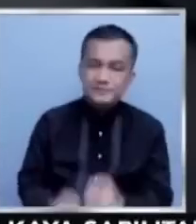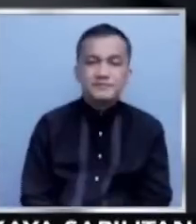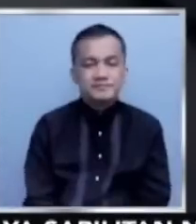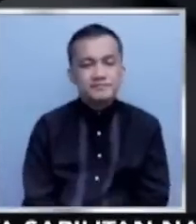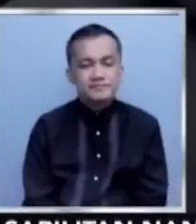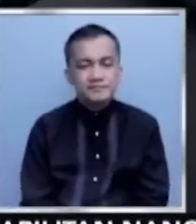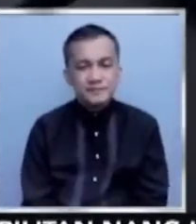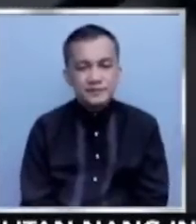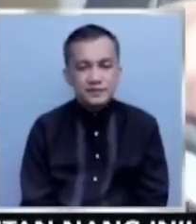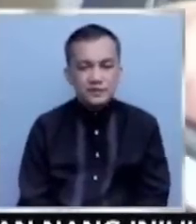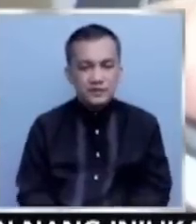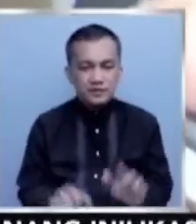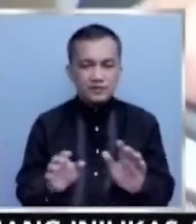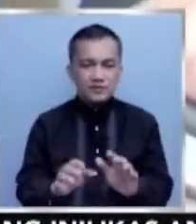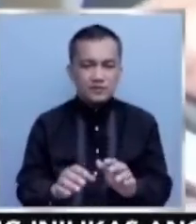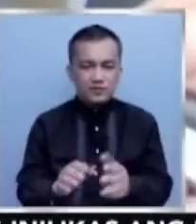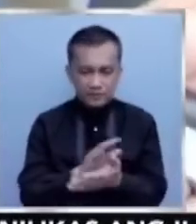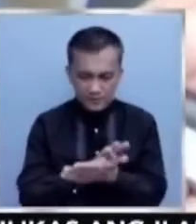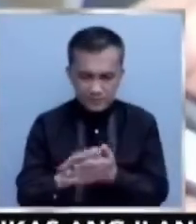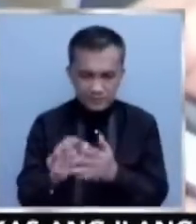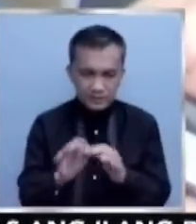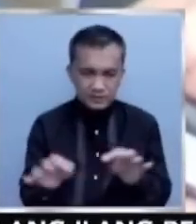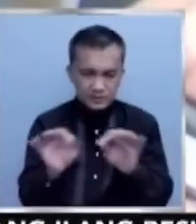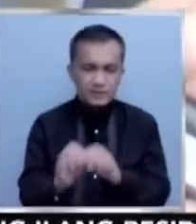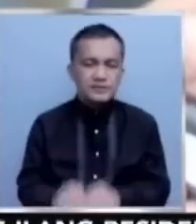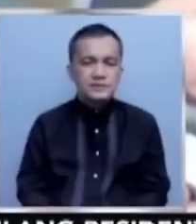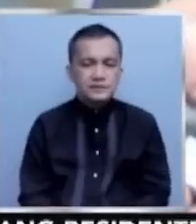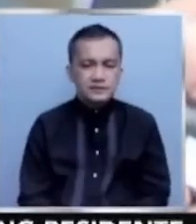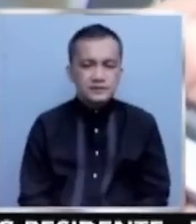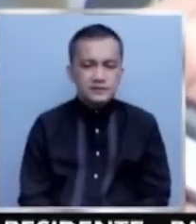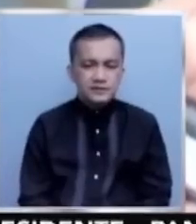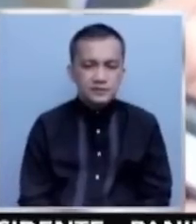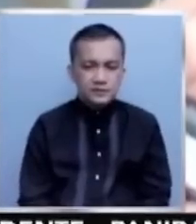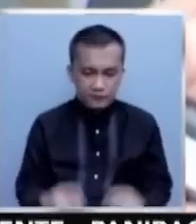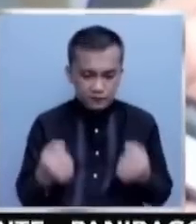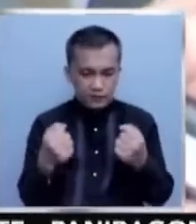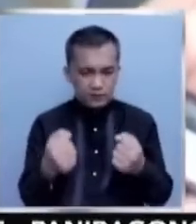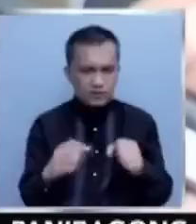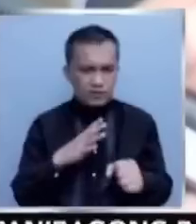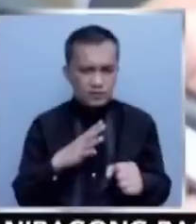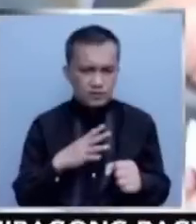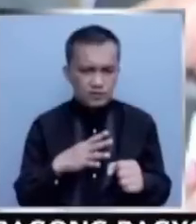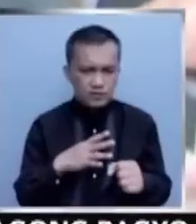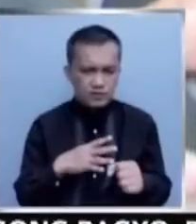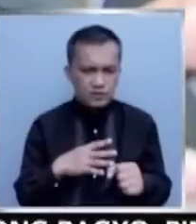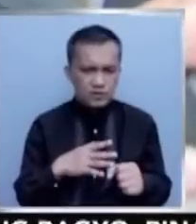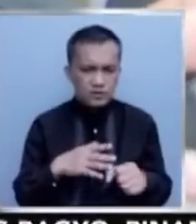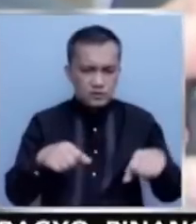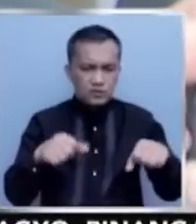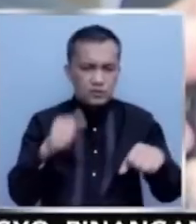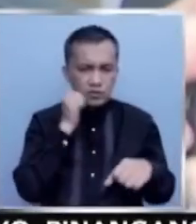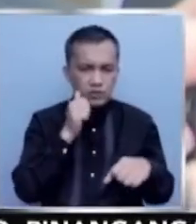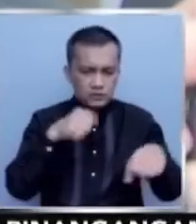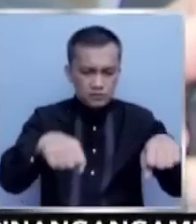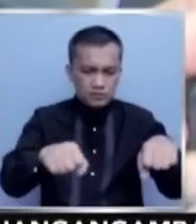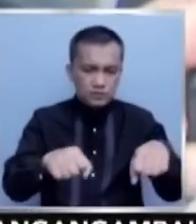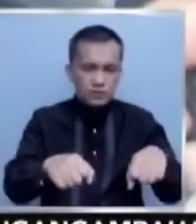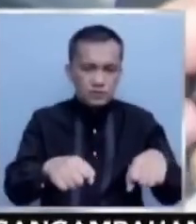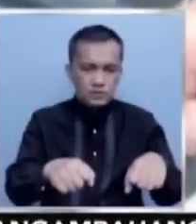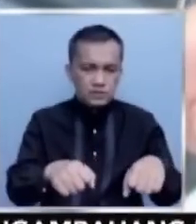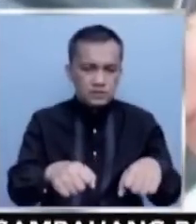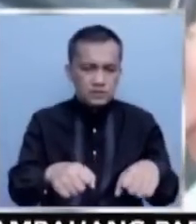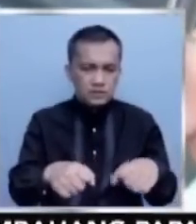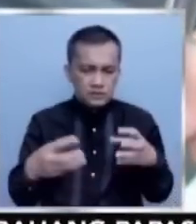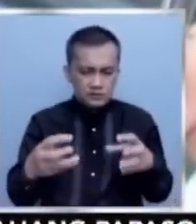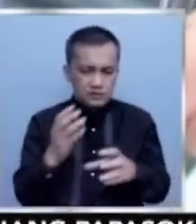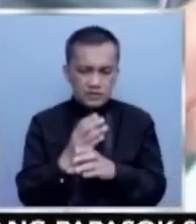wala lang, ano, maayos lang. Tama to sa four wheels, okay lang. Kasi kadalasan sa two bikes lang eh. Sa four wheels hindi sana. At